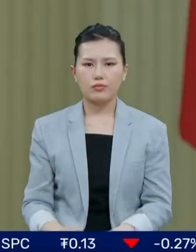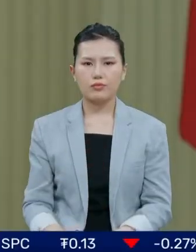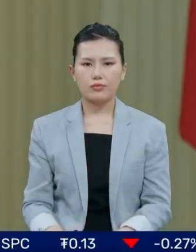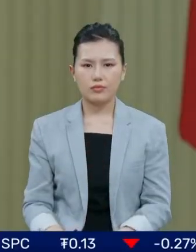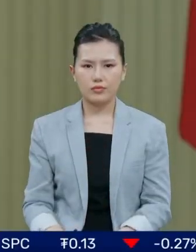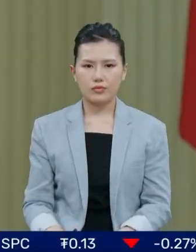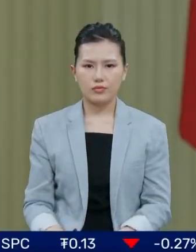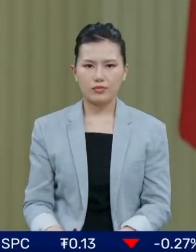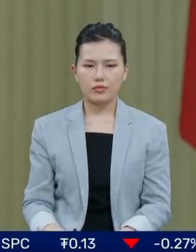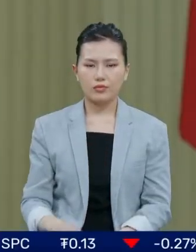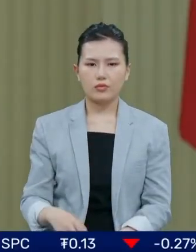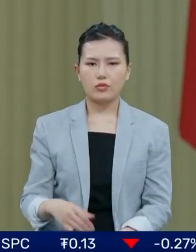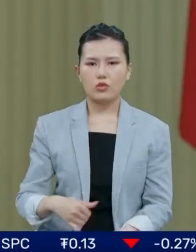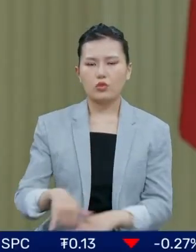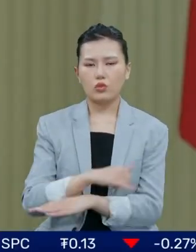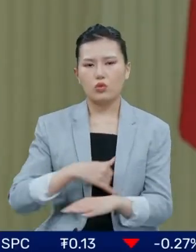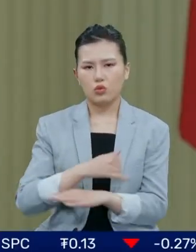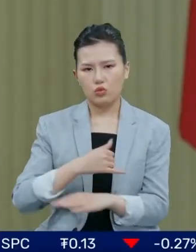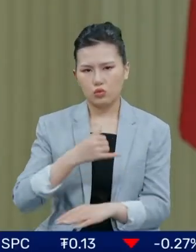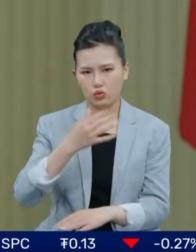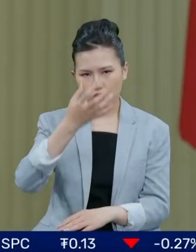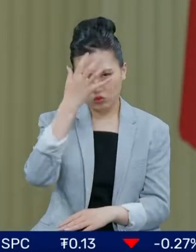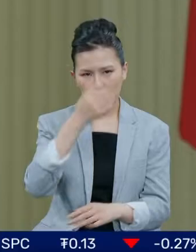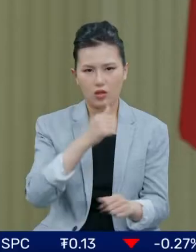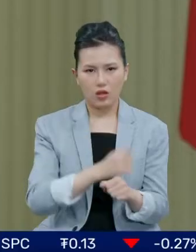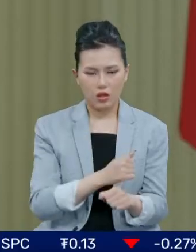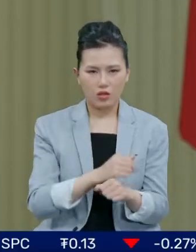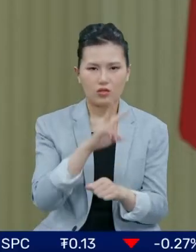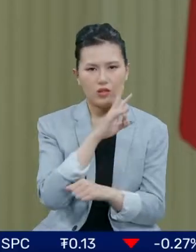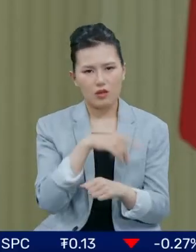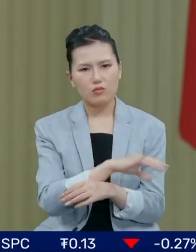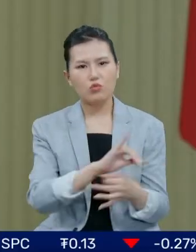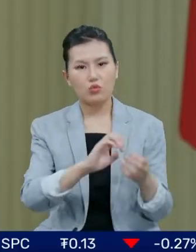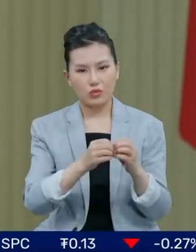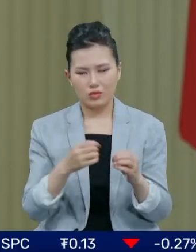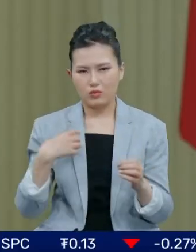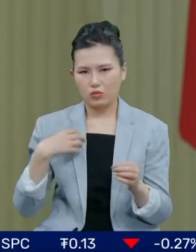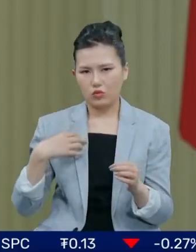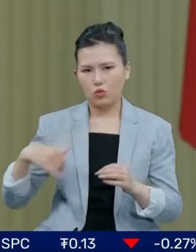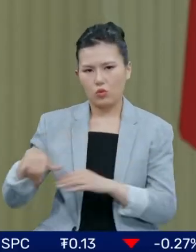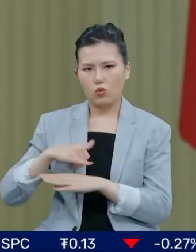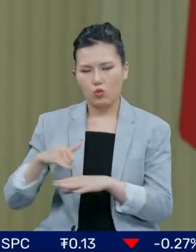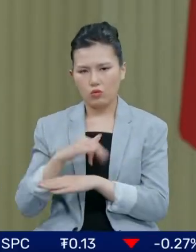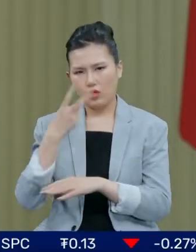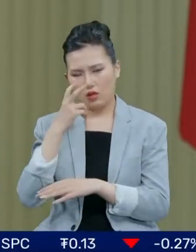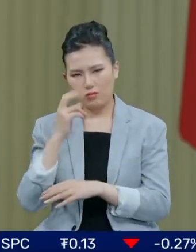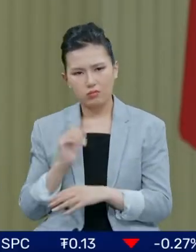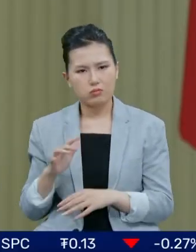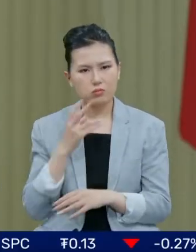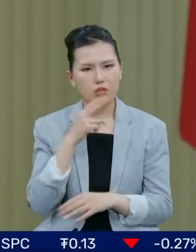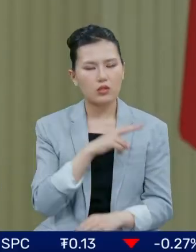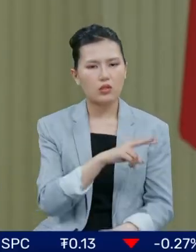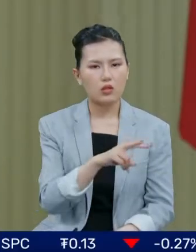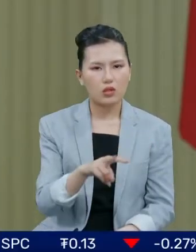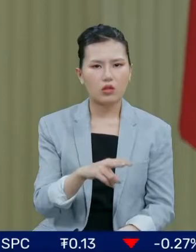Төрийн хяналтын байгууллагуудаар дамжуулаад улс төрийн үйл ажиллагаанд, улс төрийн намын дотоод үйл ажиллагаанд оролцох улс төрийн намын